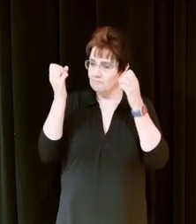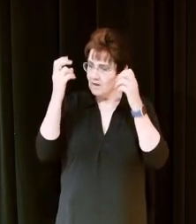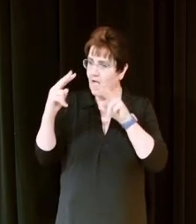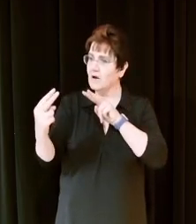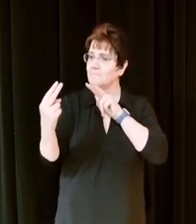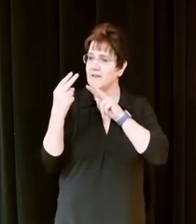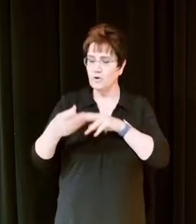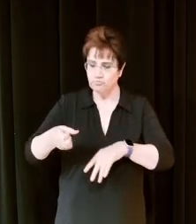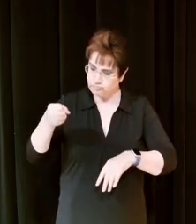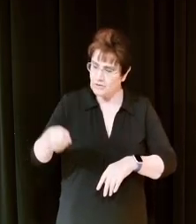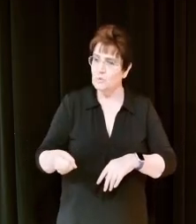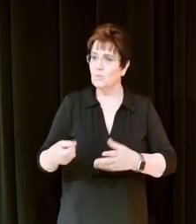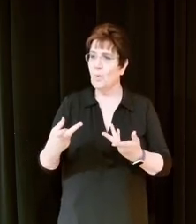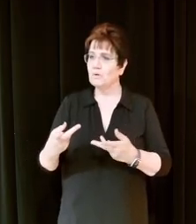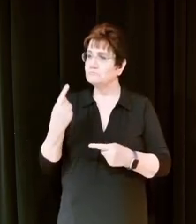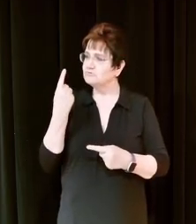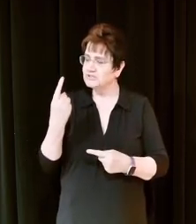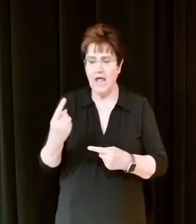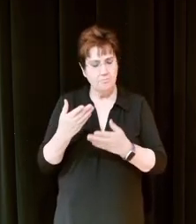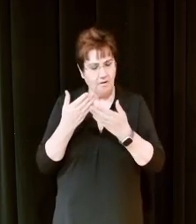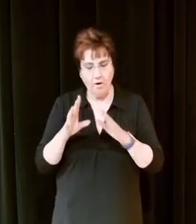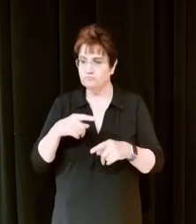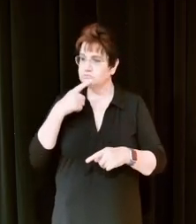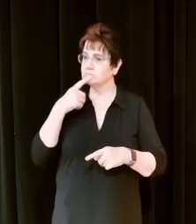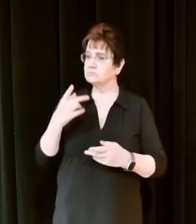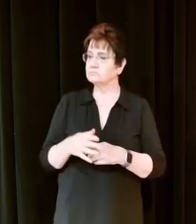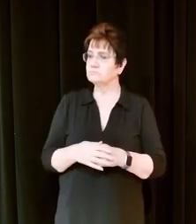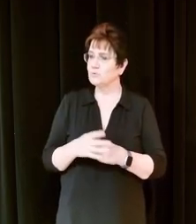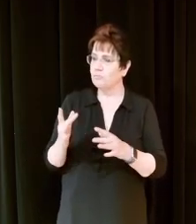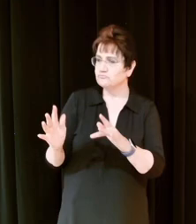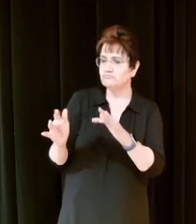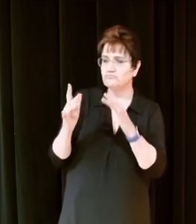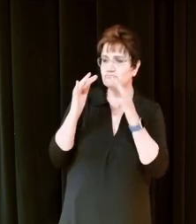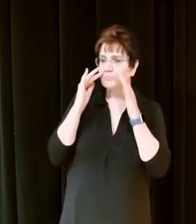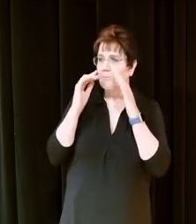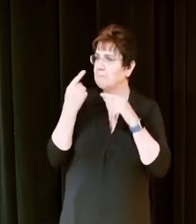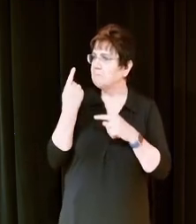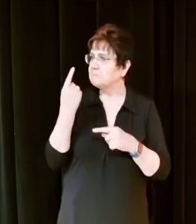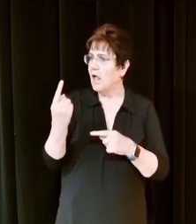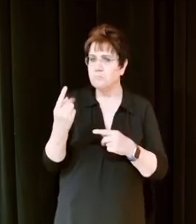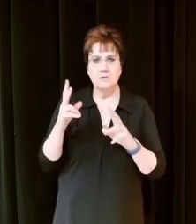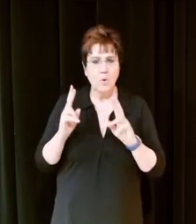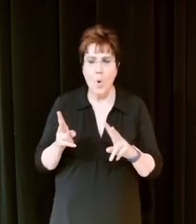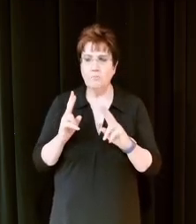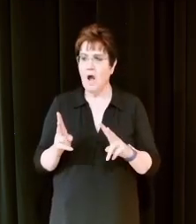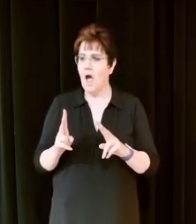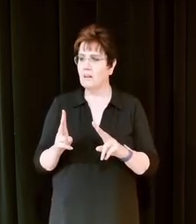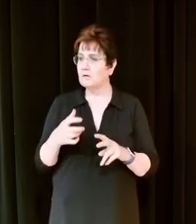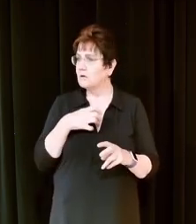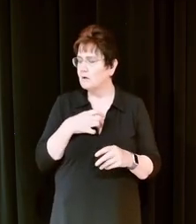sehr artikuliert, also alles so, es wirkte erstmal so nicht krank, ganz normal. Also eine